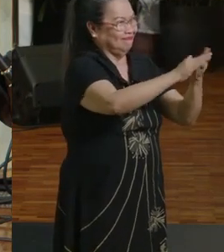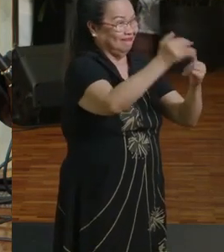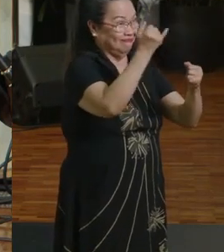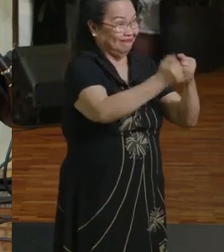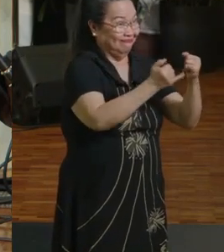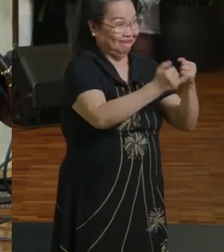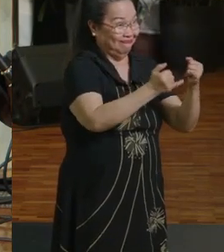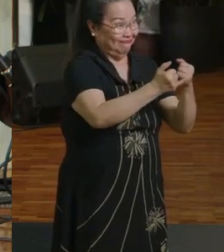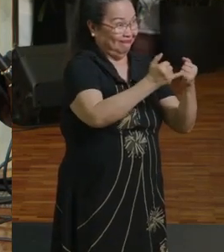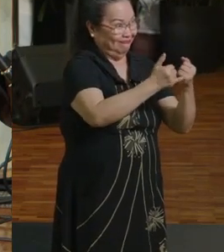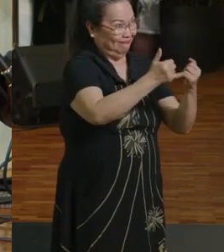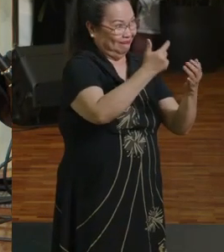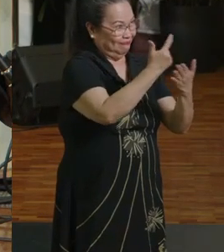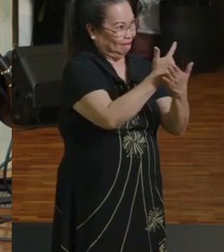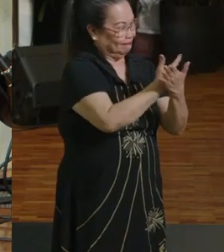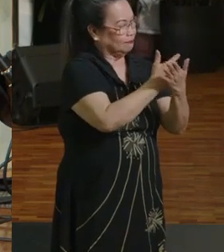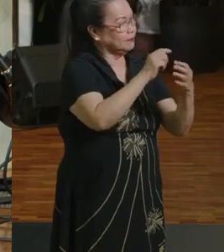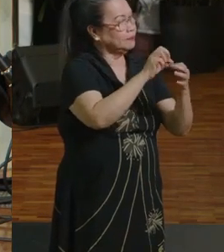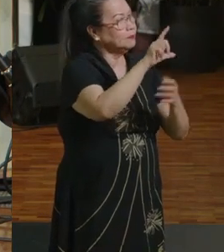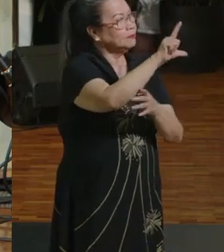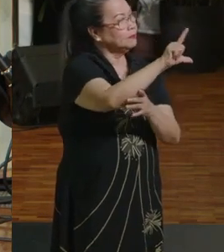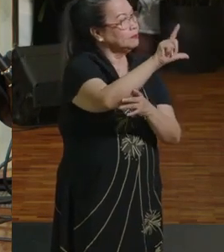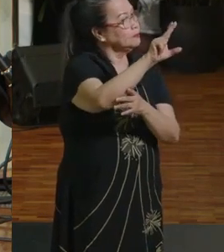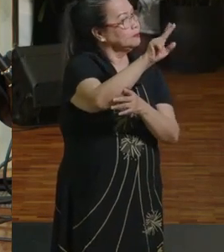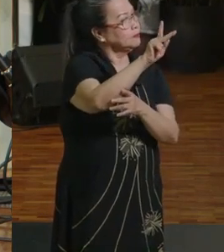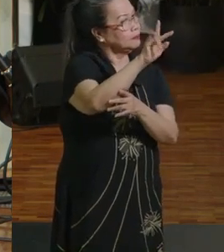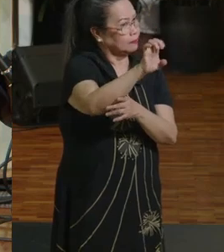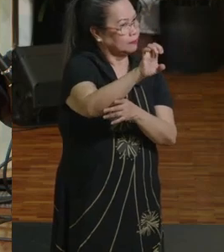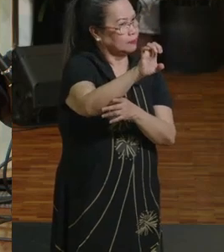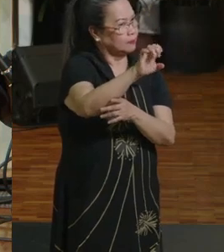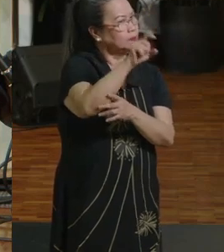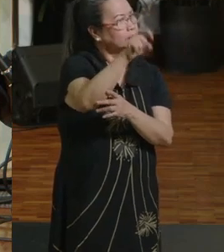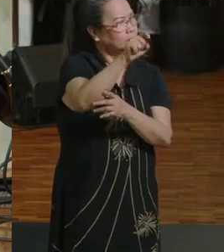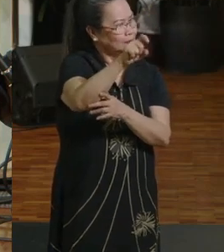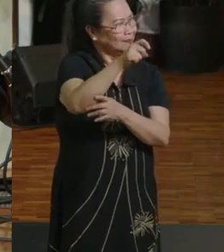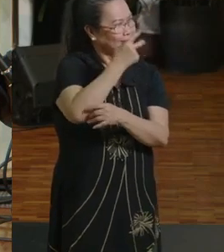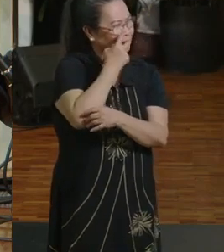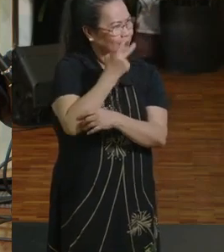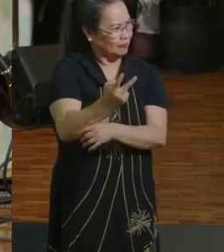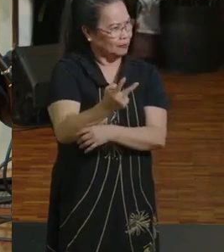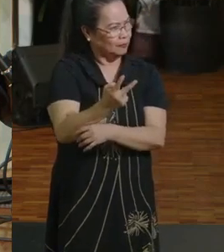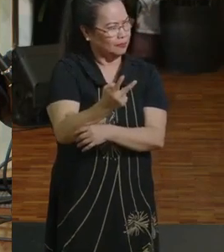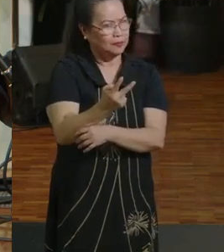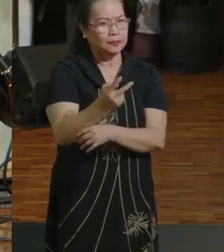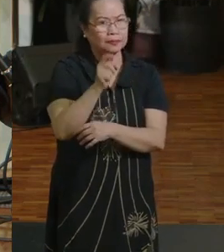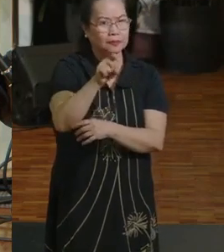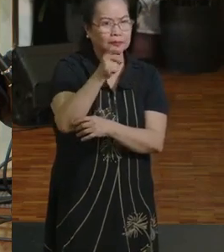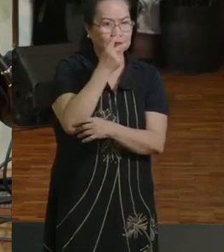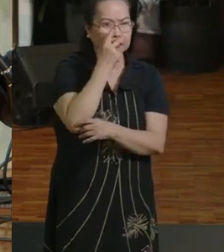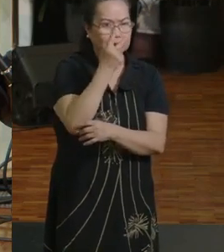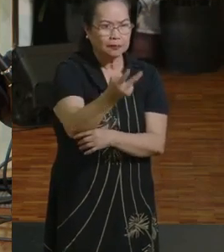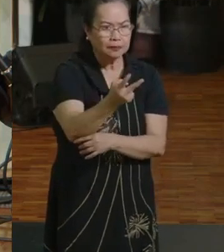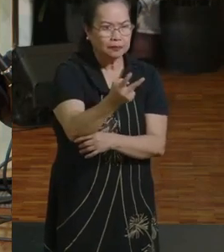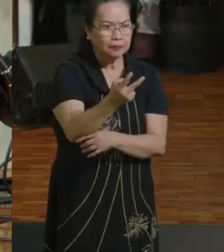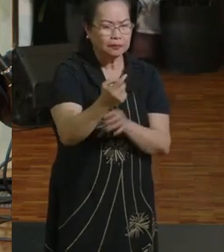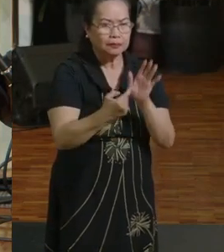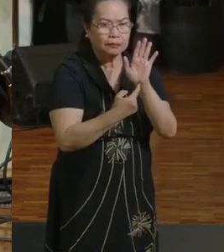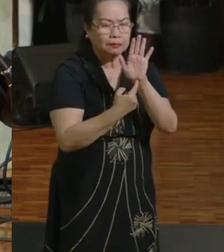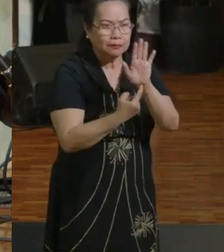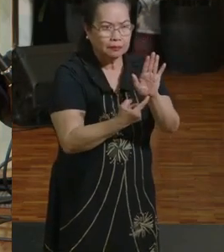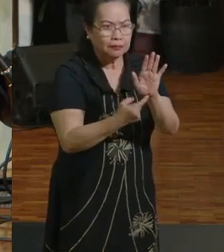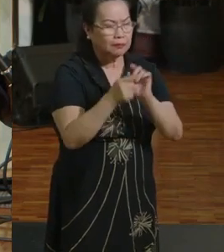natin sa Luke. Yun po ang dapat nating makita. Yun po ang dapat na matingkad